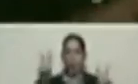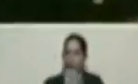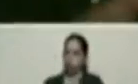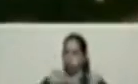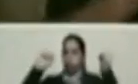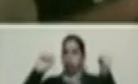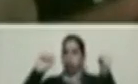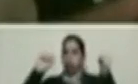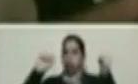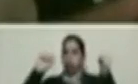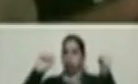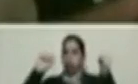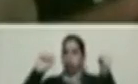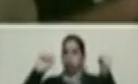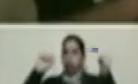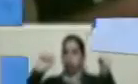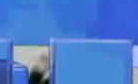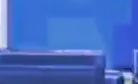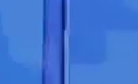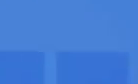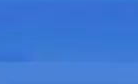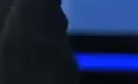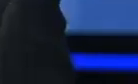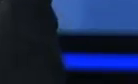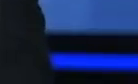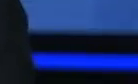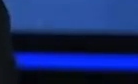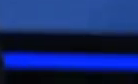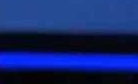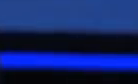марші у той самий день, що й Гуайдо, але вже проти імперіалізму.